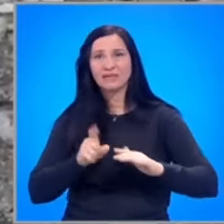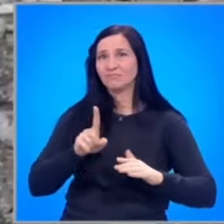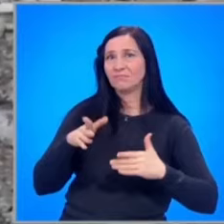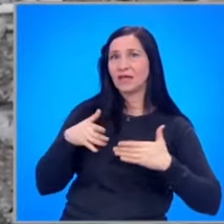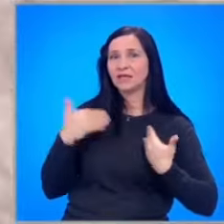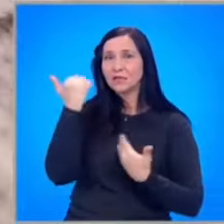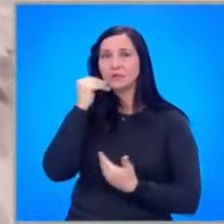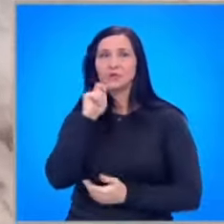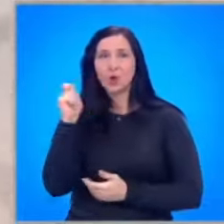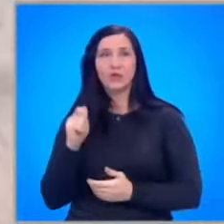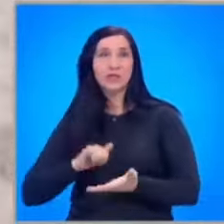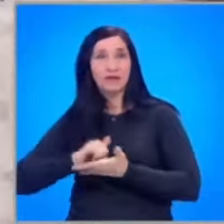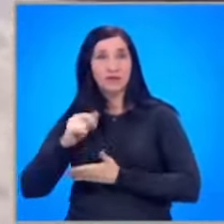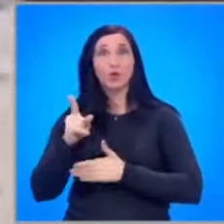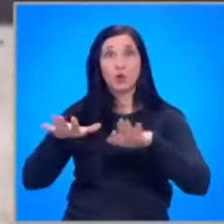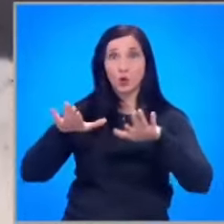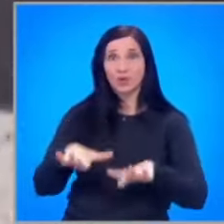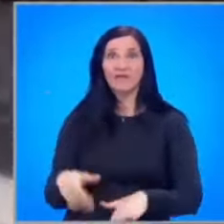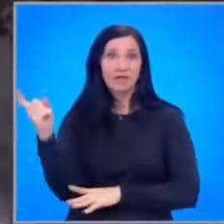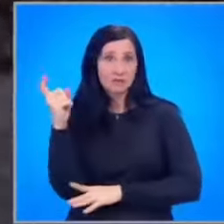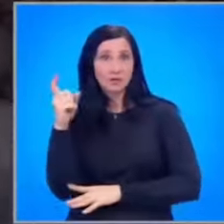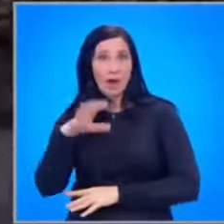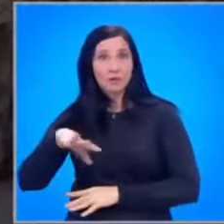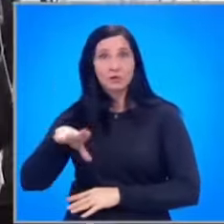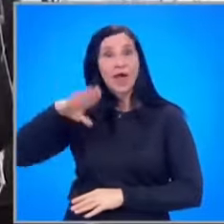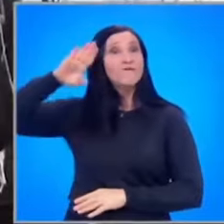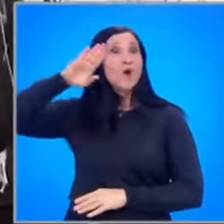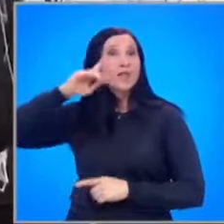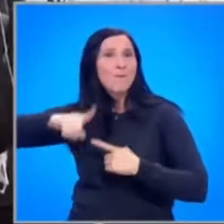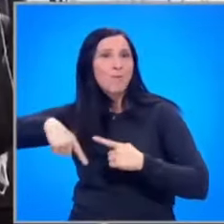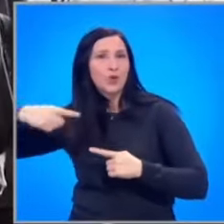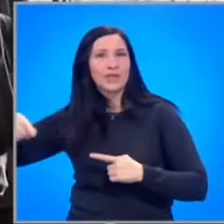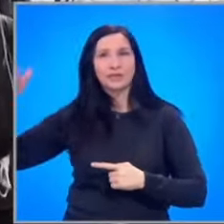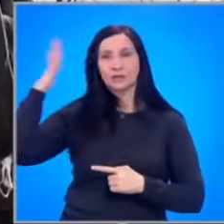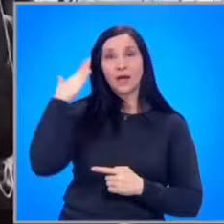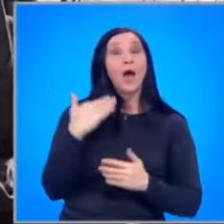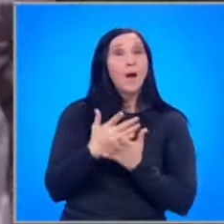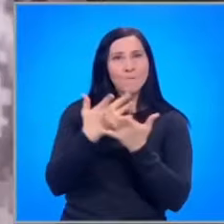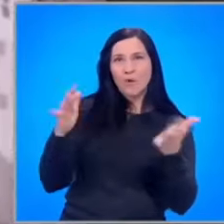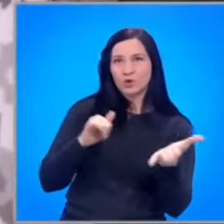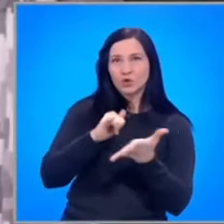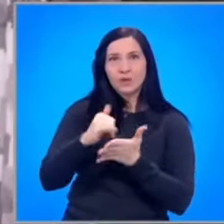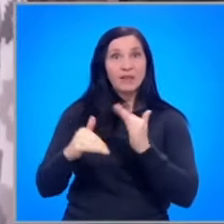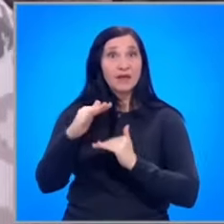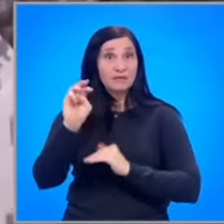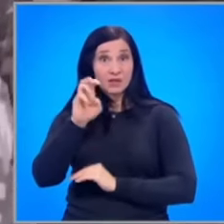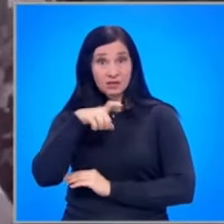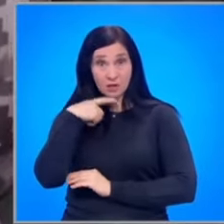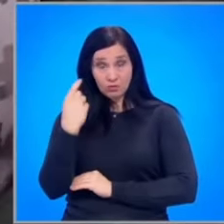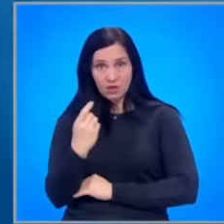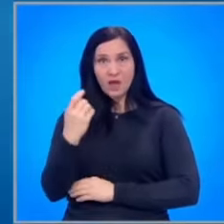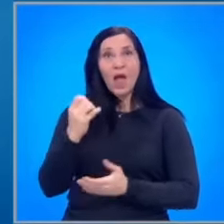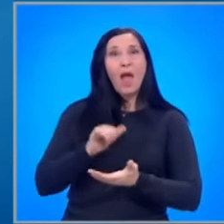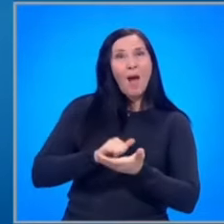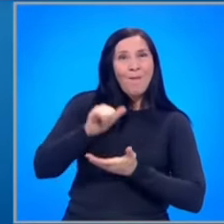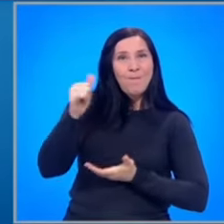използване на украинската авиация, която остава слабо звено във военния потенциал на страната. Повечето от самолетите са над 30 години, пилотите